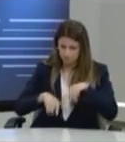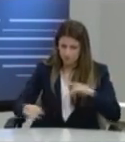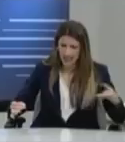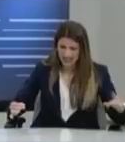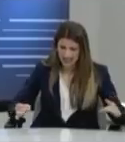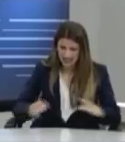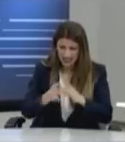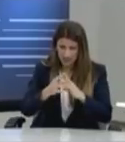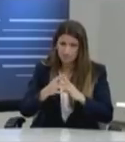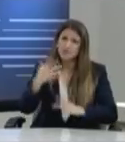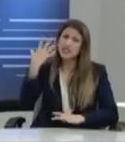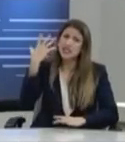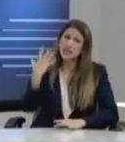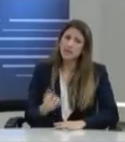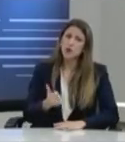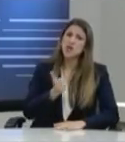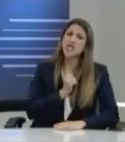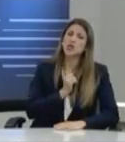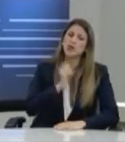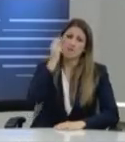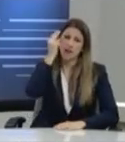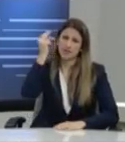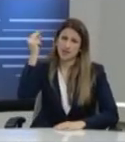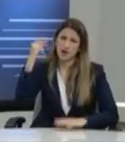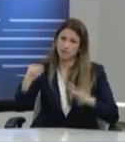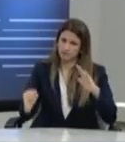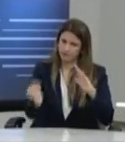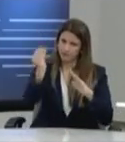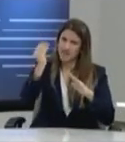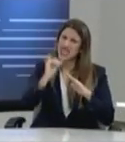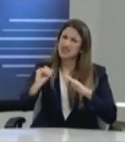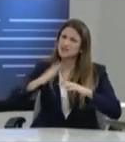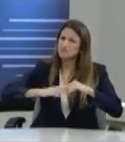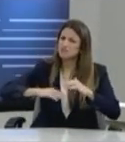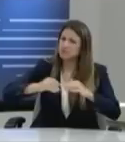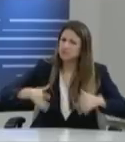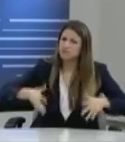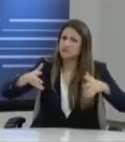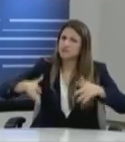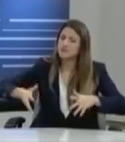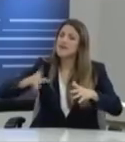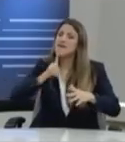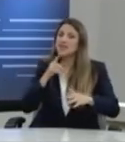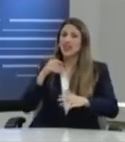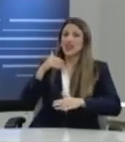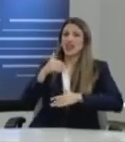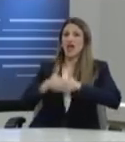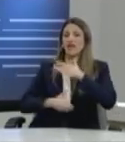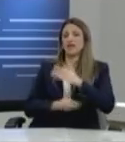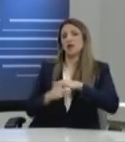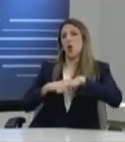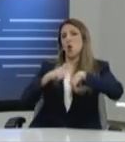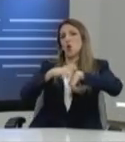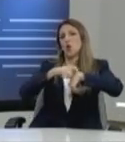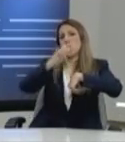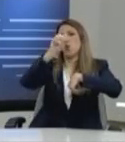ίδρυση μη κερδοσκοπικών και ιδιωτικών πανεπιστημίων είναι μια διαδικασία που επί εκ των πραγμάτων θα πάρει